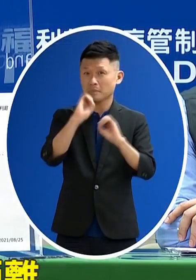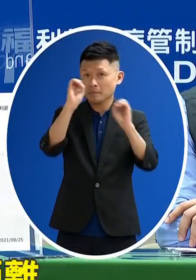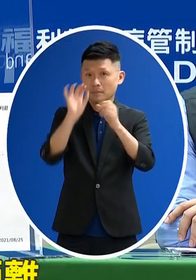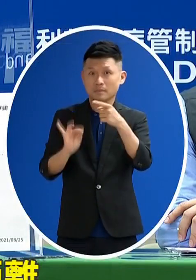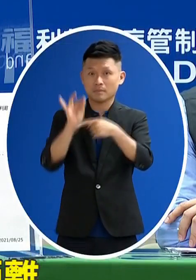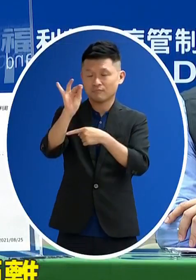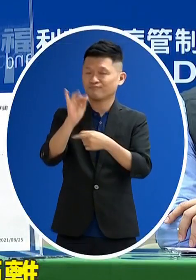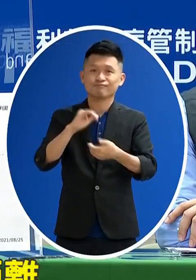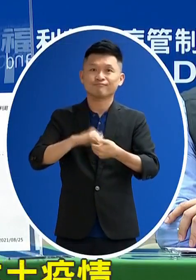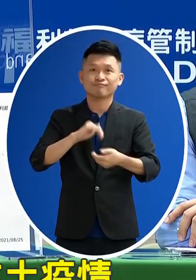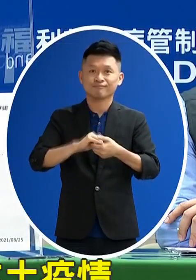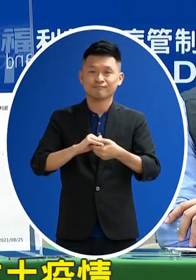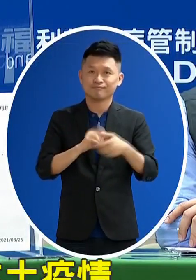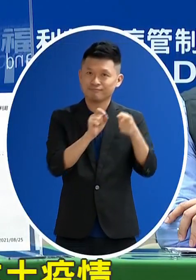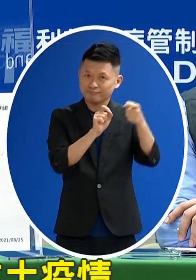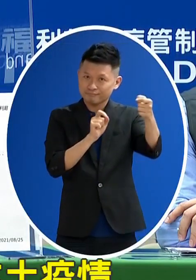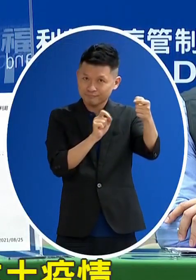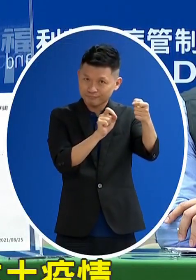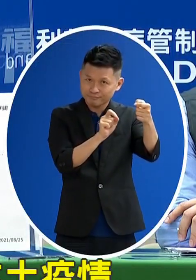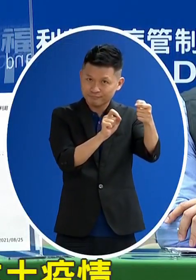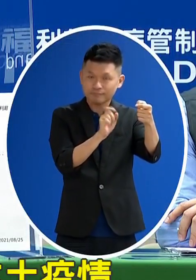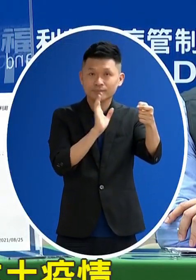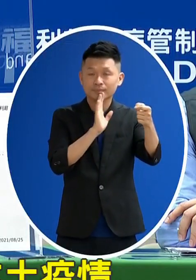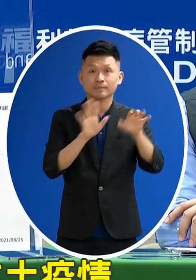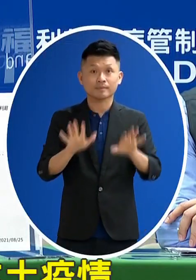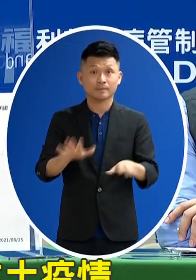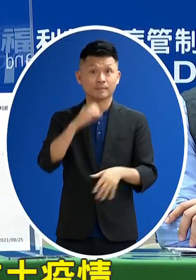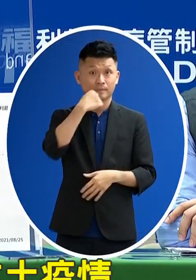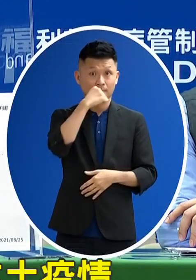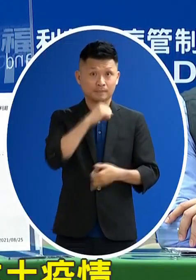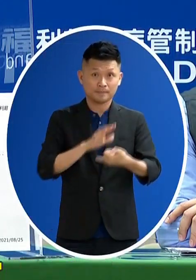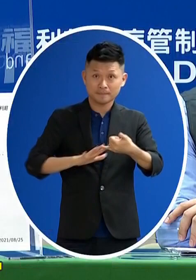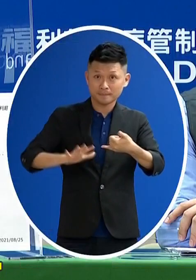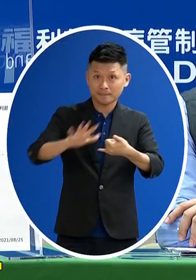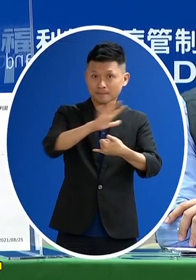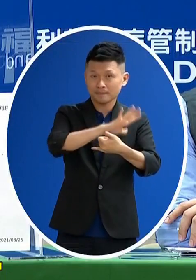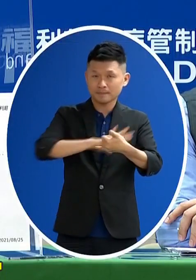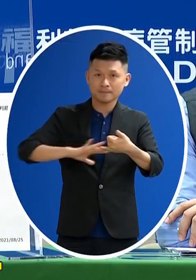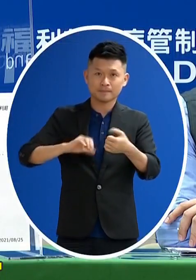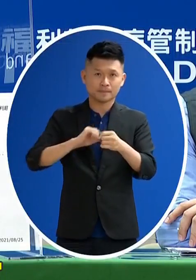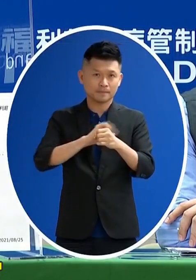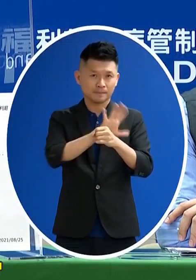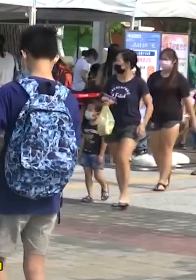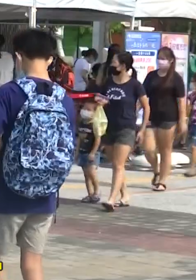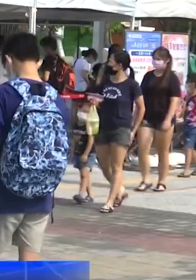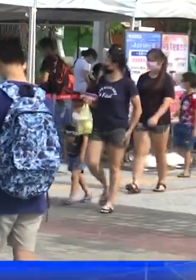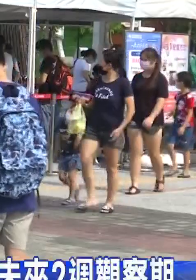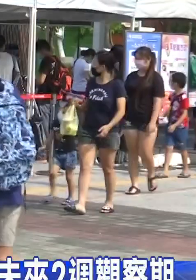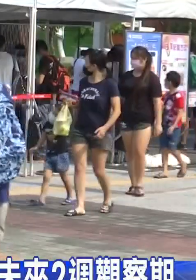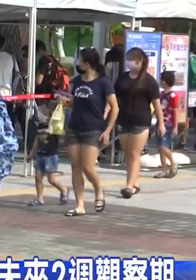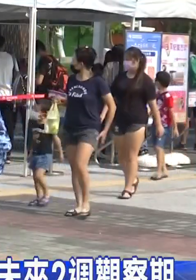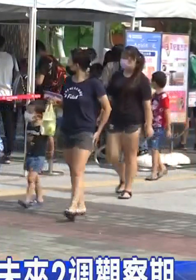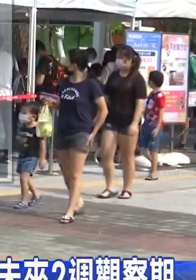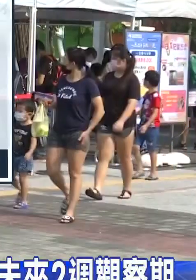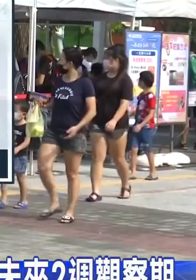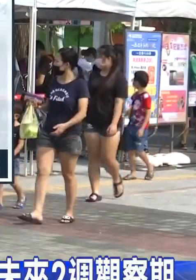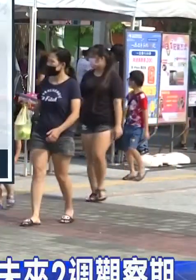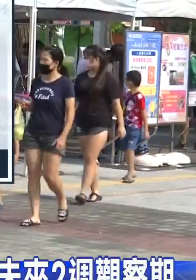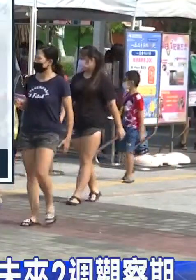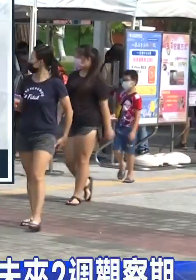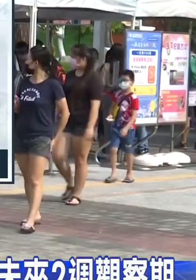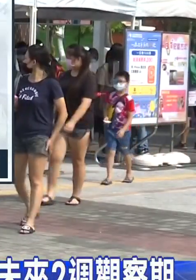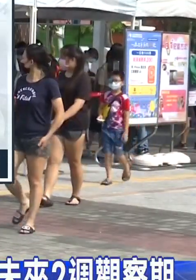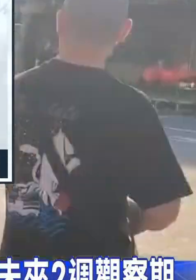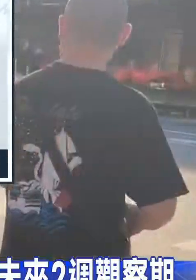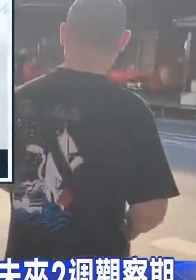离，但是可以就是说现在的本土的疫情相对的相当的稳定。 看看连日本土疫情新增都不